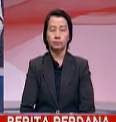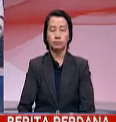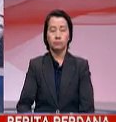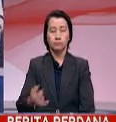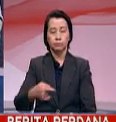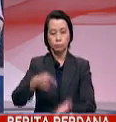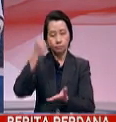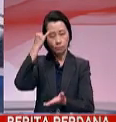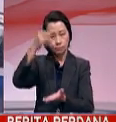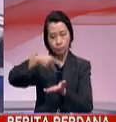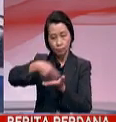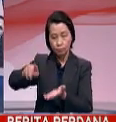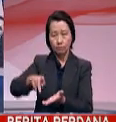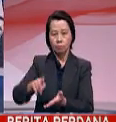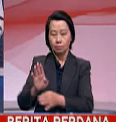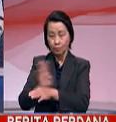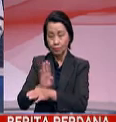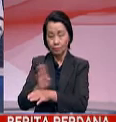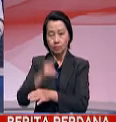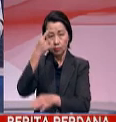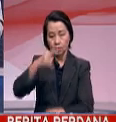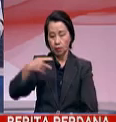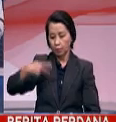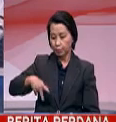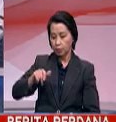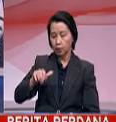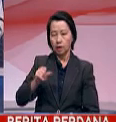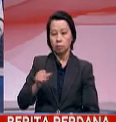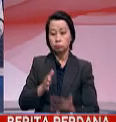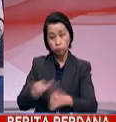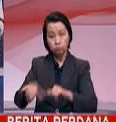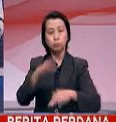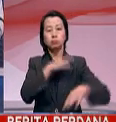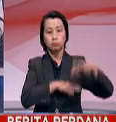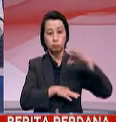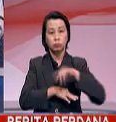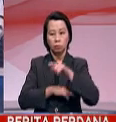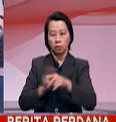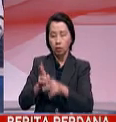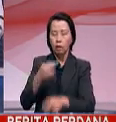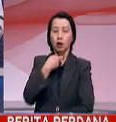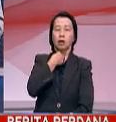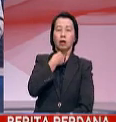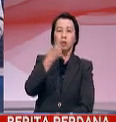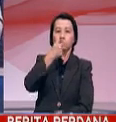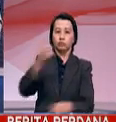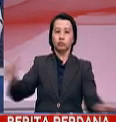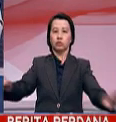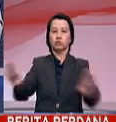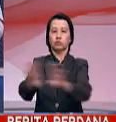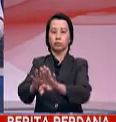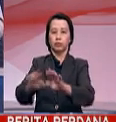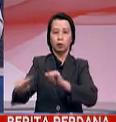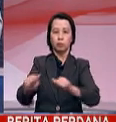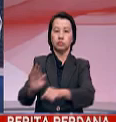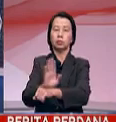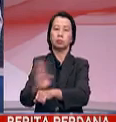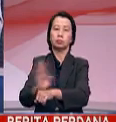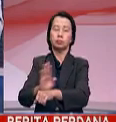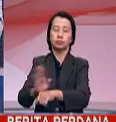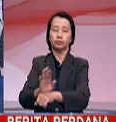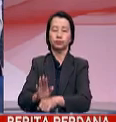Inisiatif pembiayaan mikrokredit bagi PKS terus dimanfaatkan oleh usahawan yang terkesan akibat penutupan aktiviti